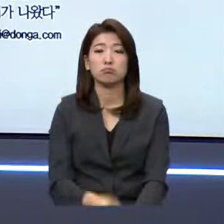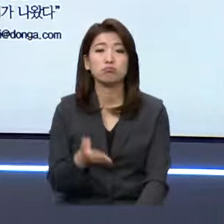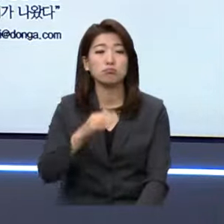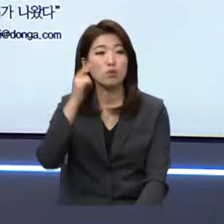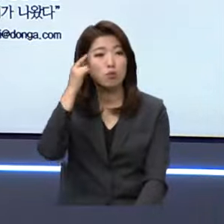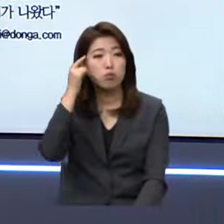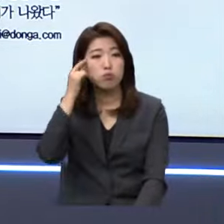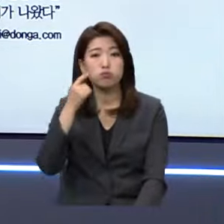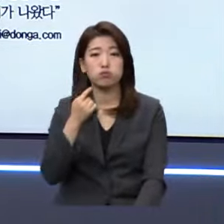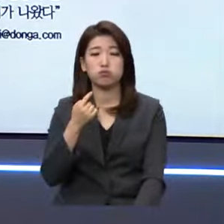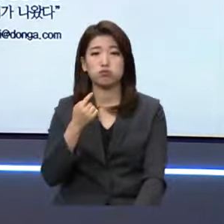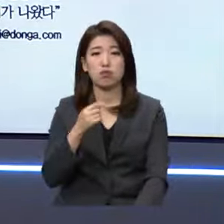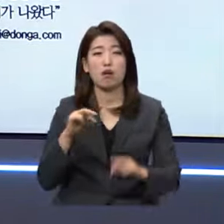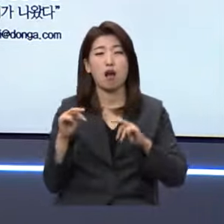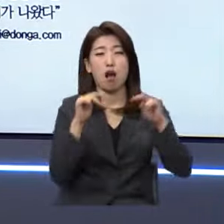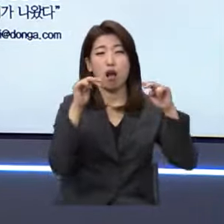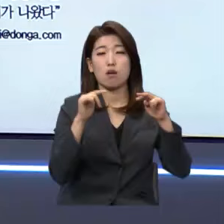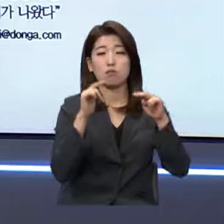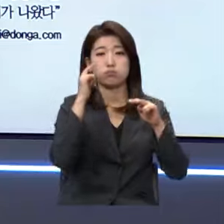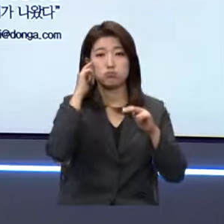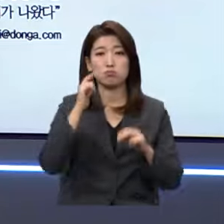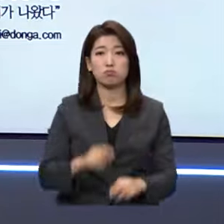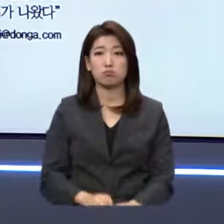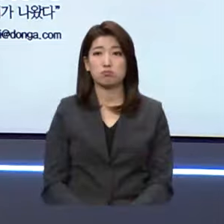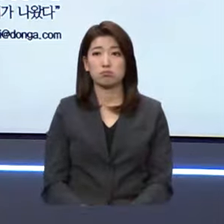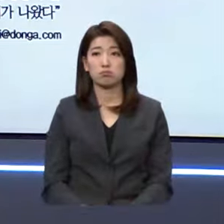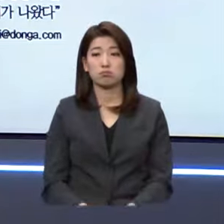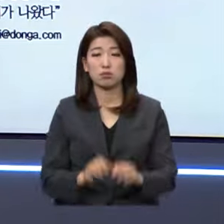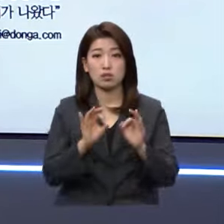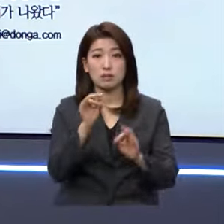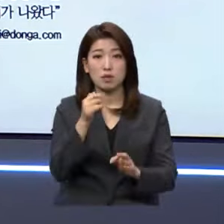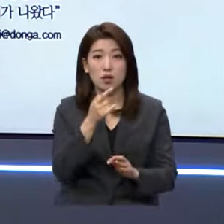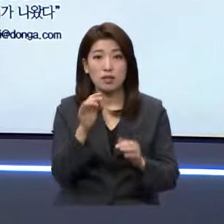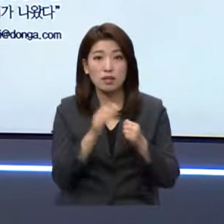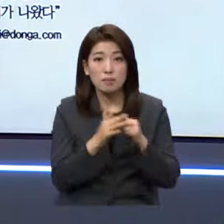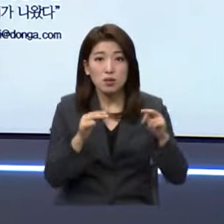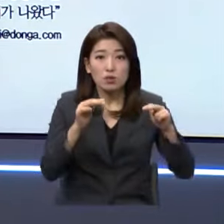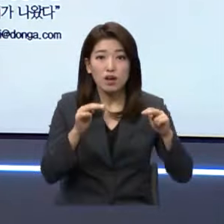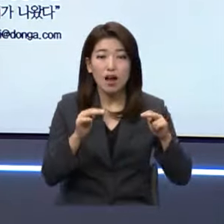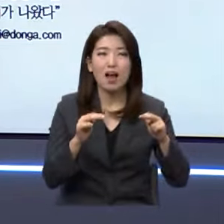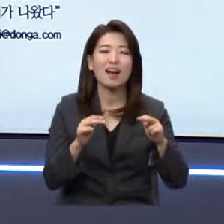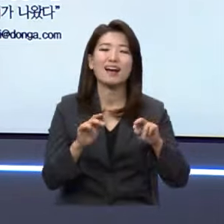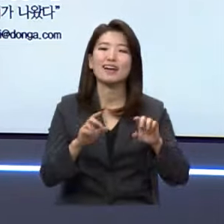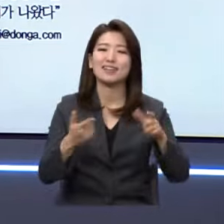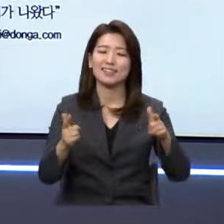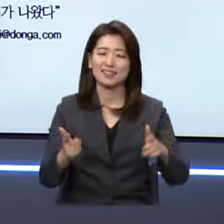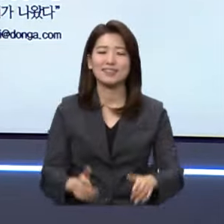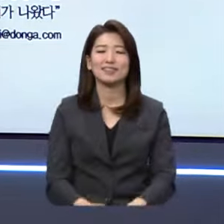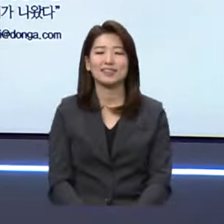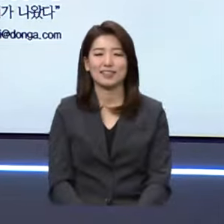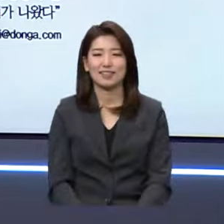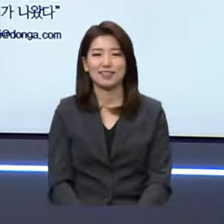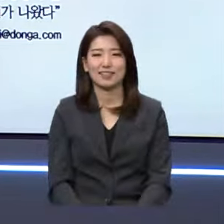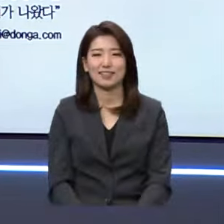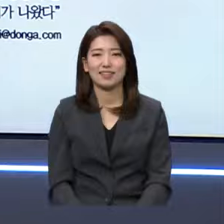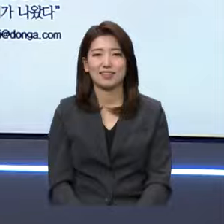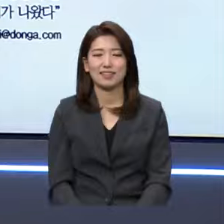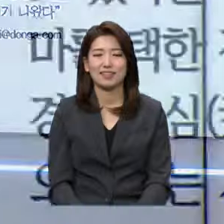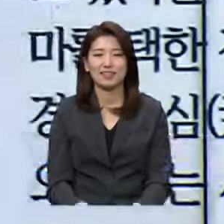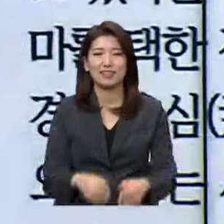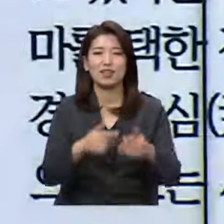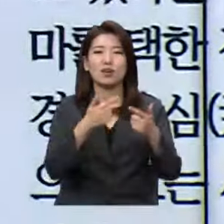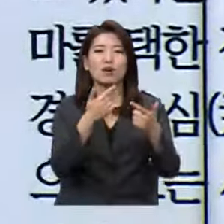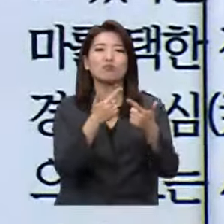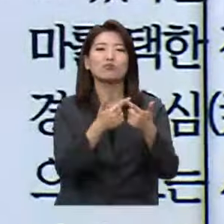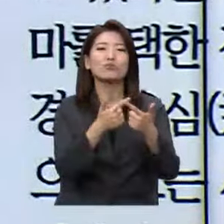두 사람 보니까 김현아 전 의원 때문에 경론을 한게 아닙니다 여길 볼까요 부산 사상 장재원